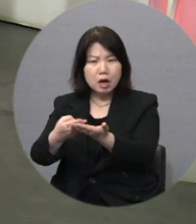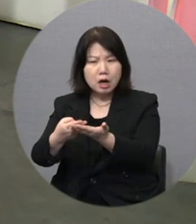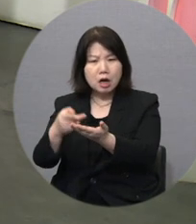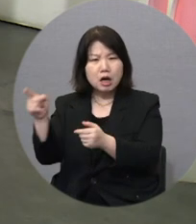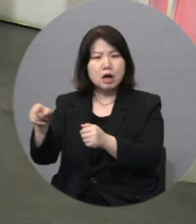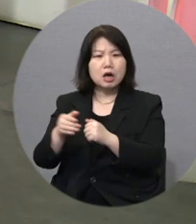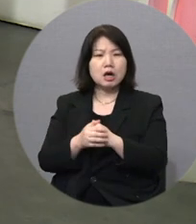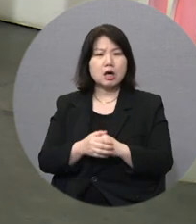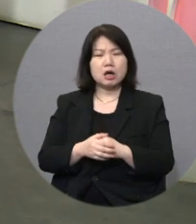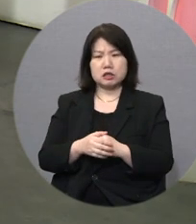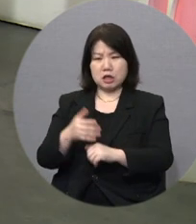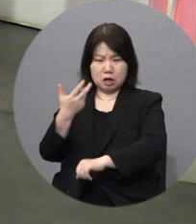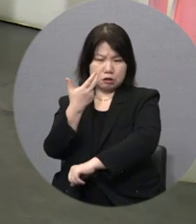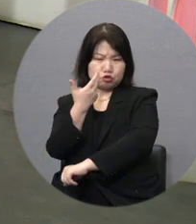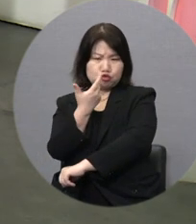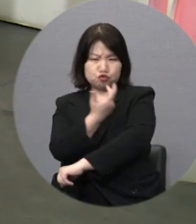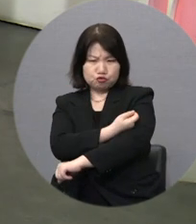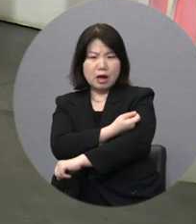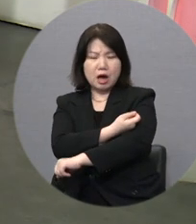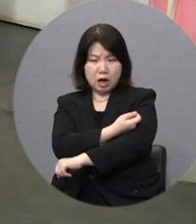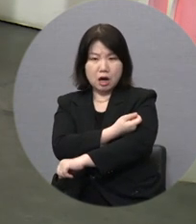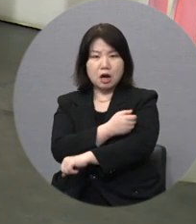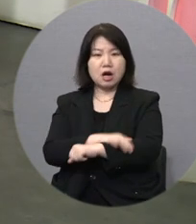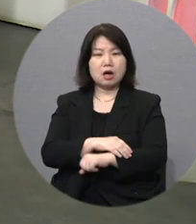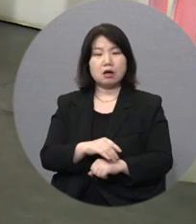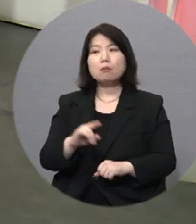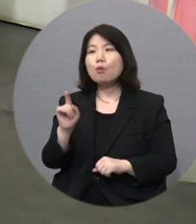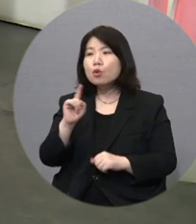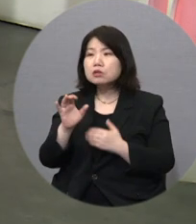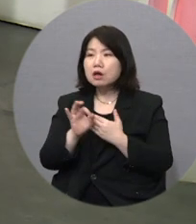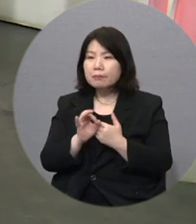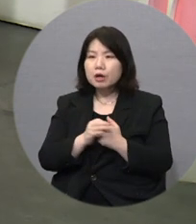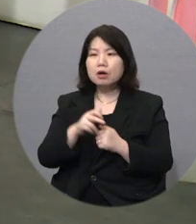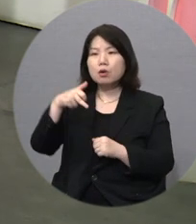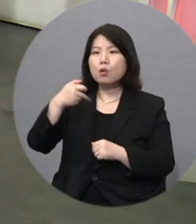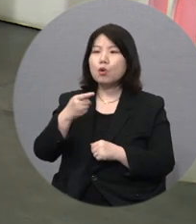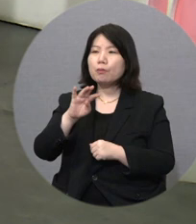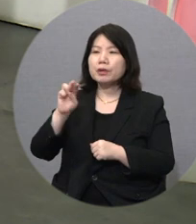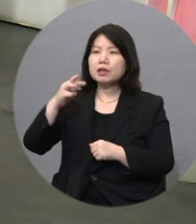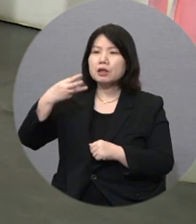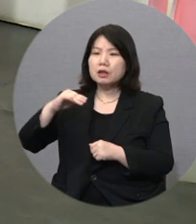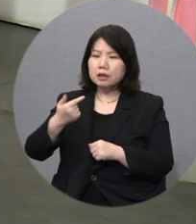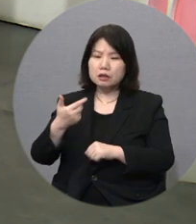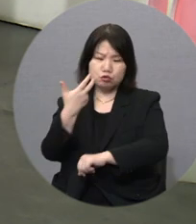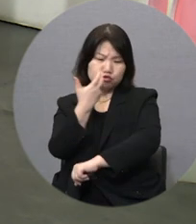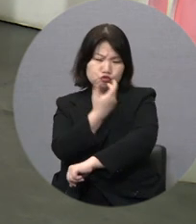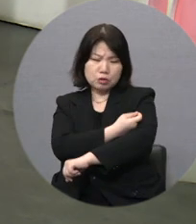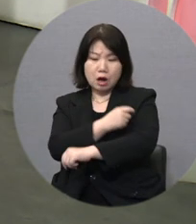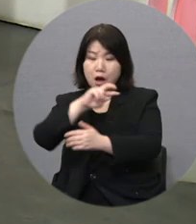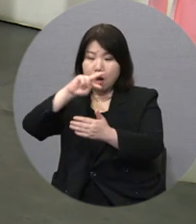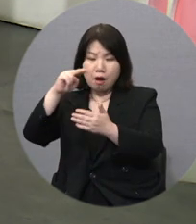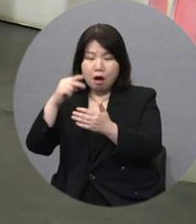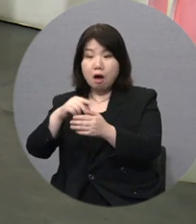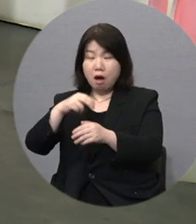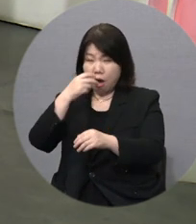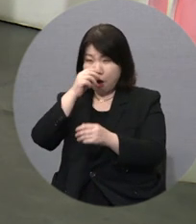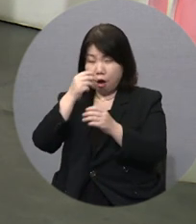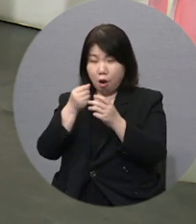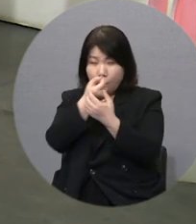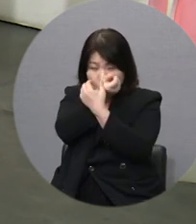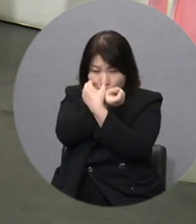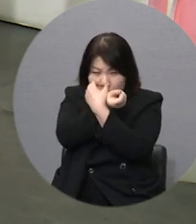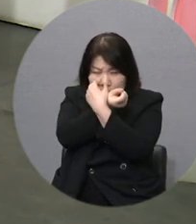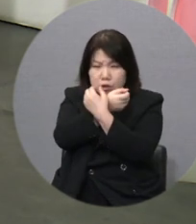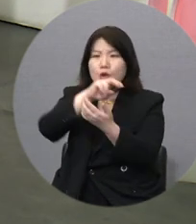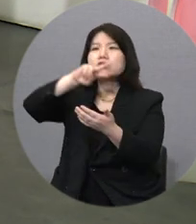코끼리 조사를 줍니다 코끼리 조사가 뭐냐면 코끼리도 맞으면은 쓰러진다고서 코끼리음